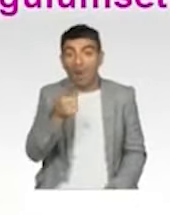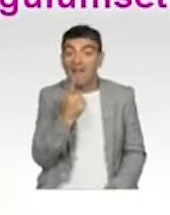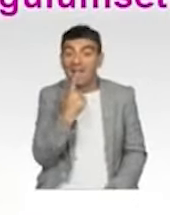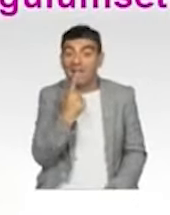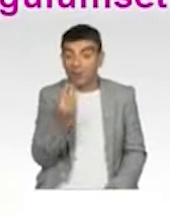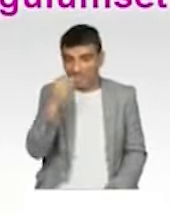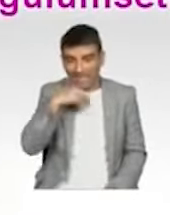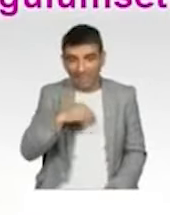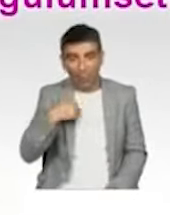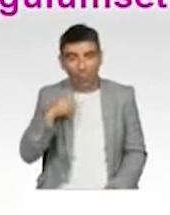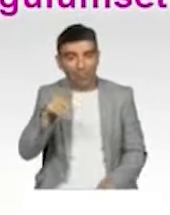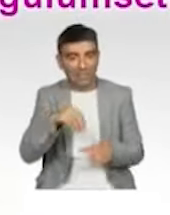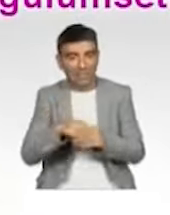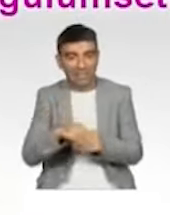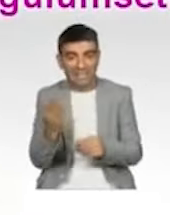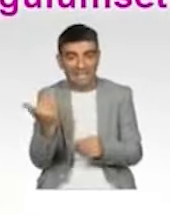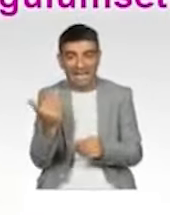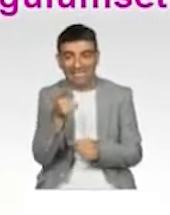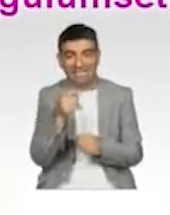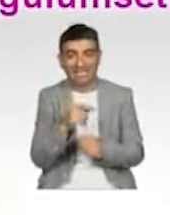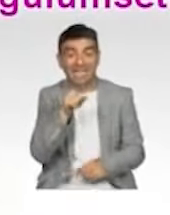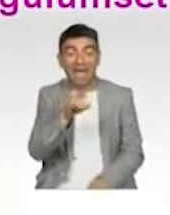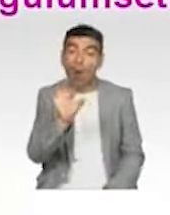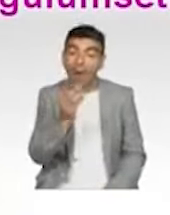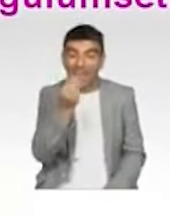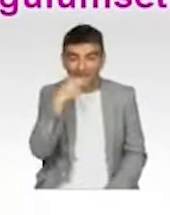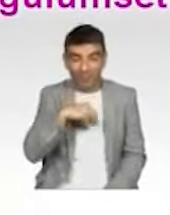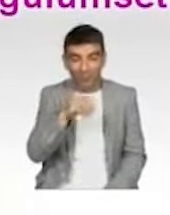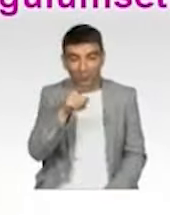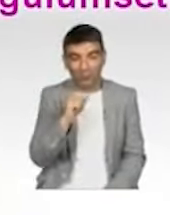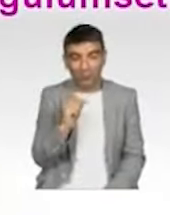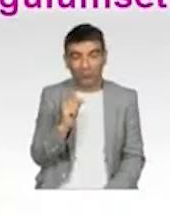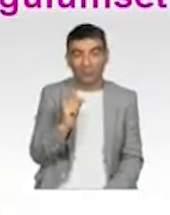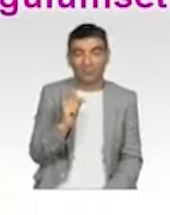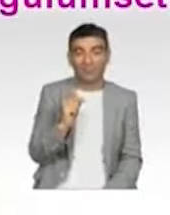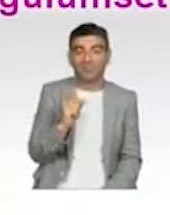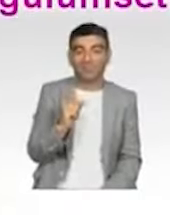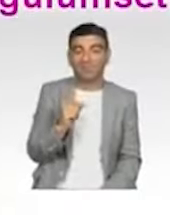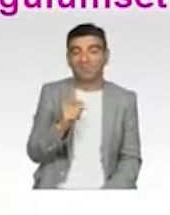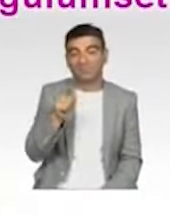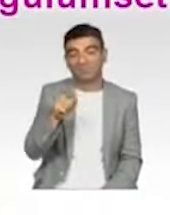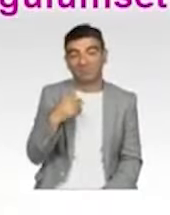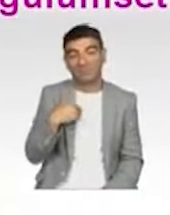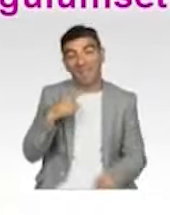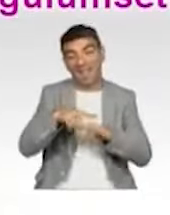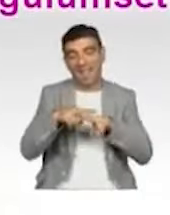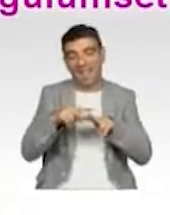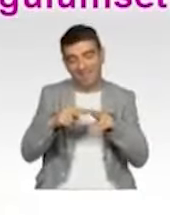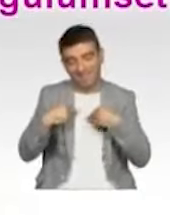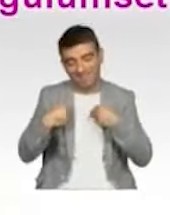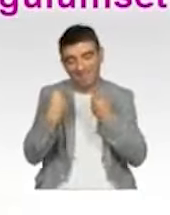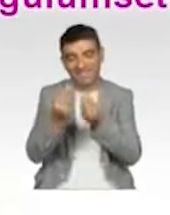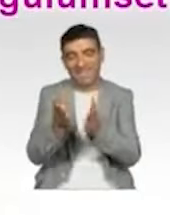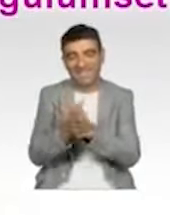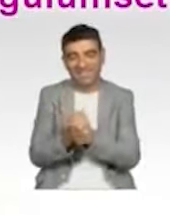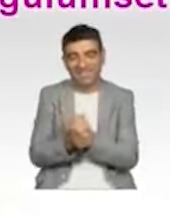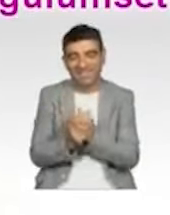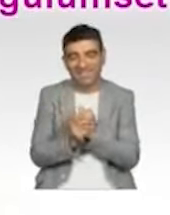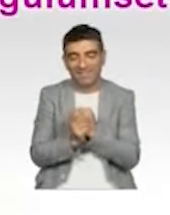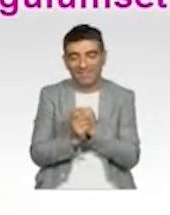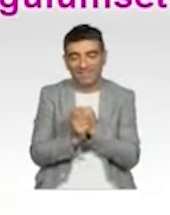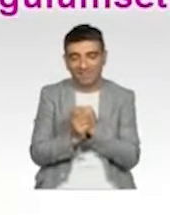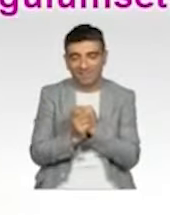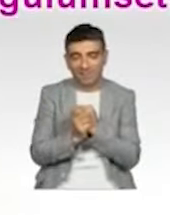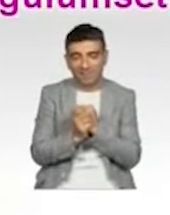öyle bir yedik ki onun için geldik buraya. İşte sen öyle yiyorsun. Ben sen yerken insanın